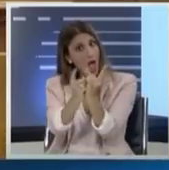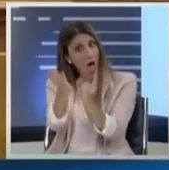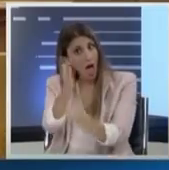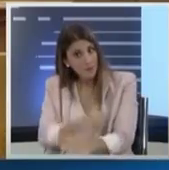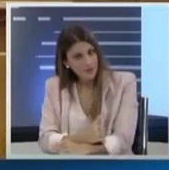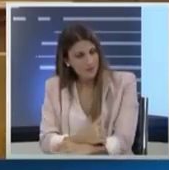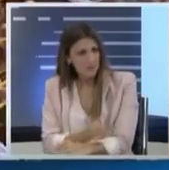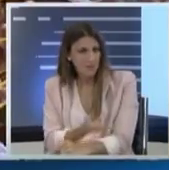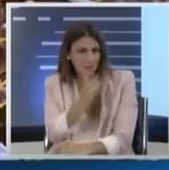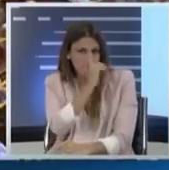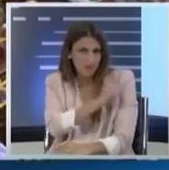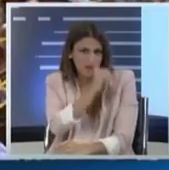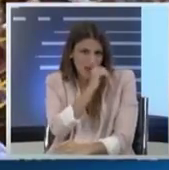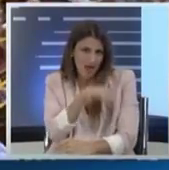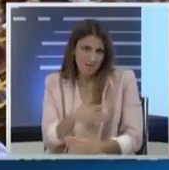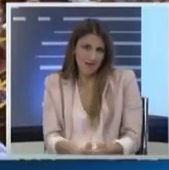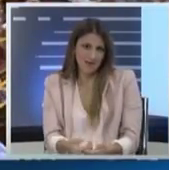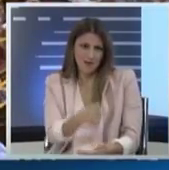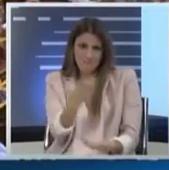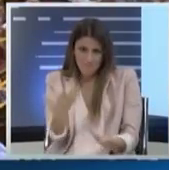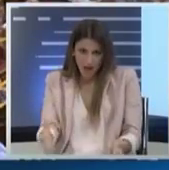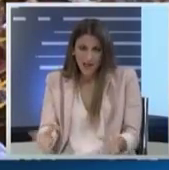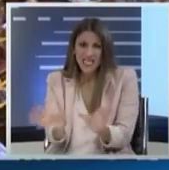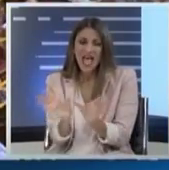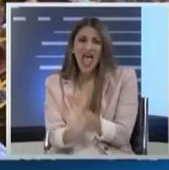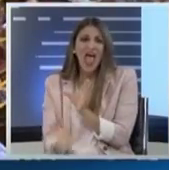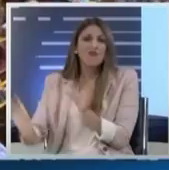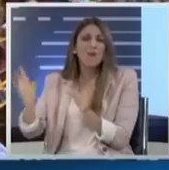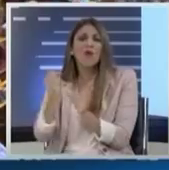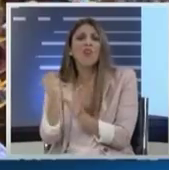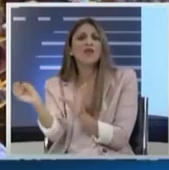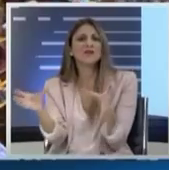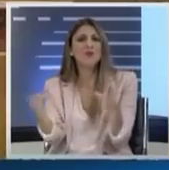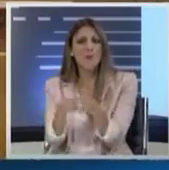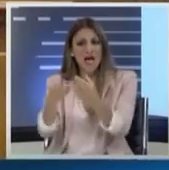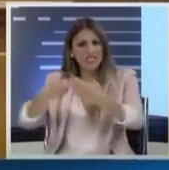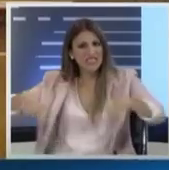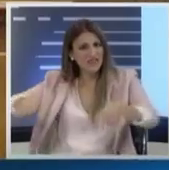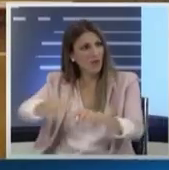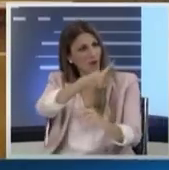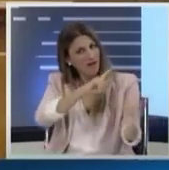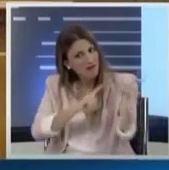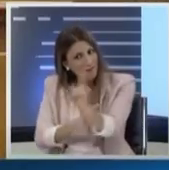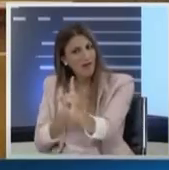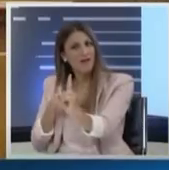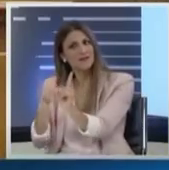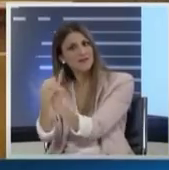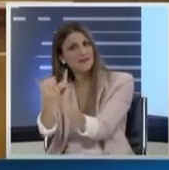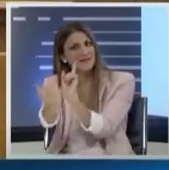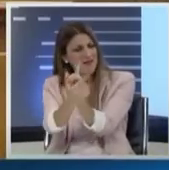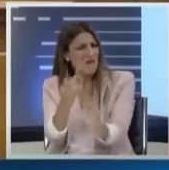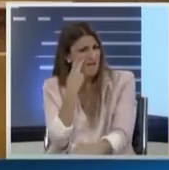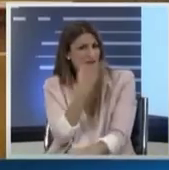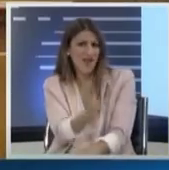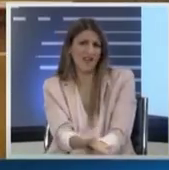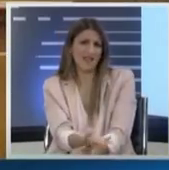είναι ψευδές. Εγώ δεν θέλω να μείνω στο δημοσίευμα. Η αντίδρασή σας και μόνο αναγνωρίζει την απόλυτη ενοχή σας. Η